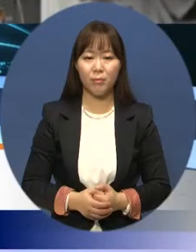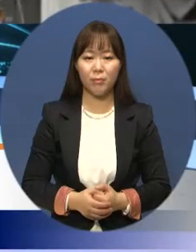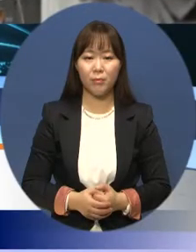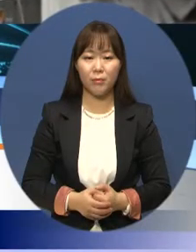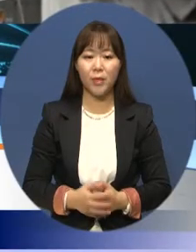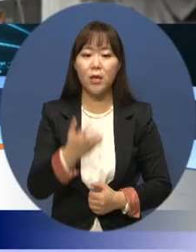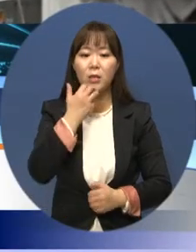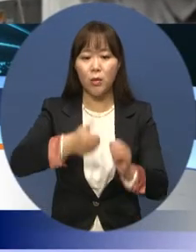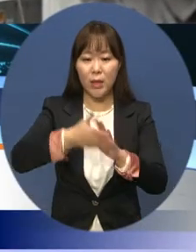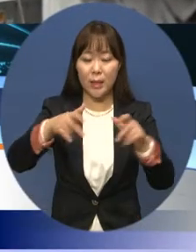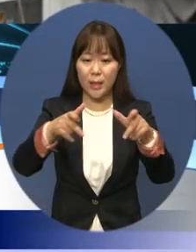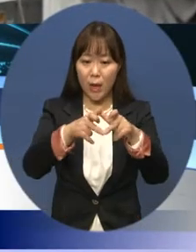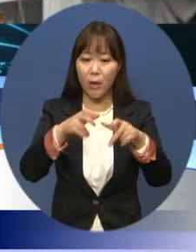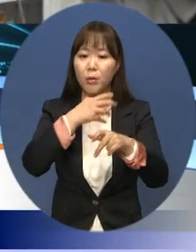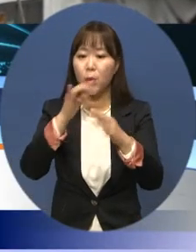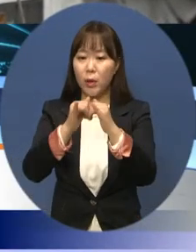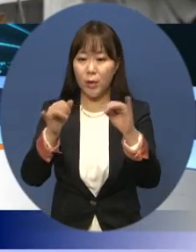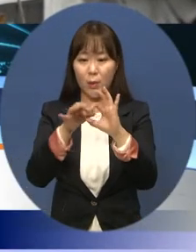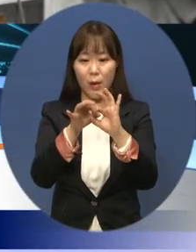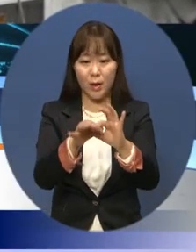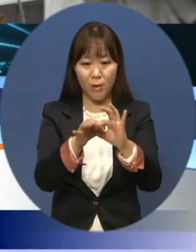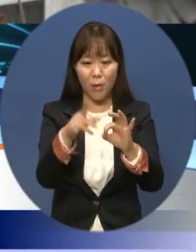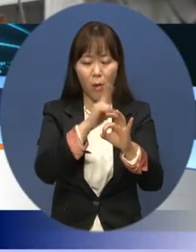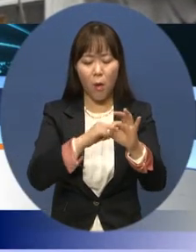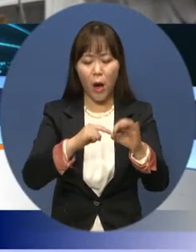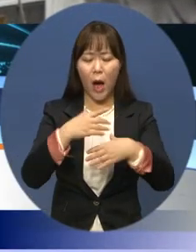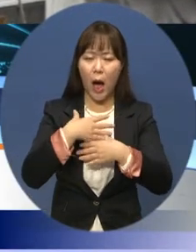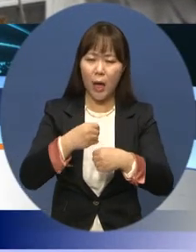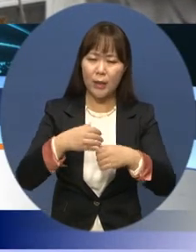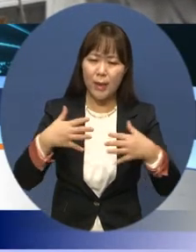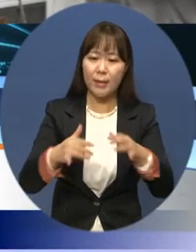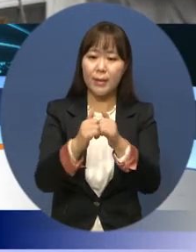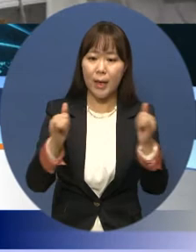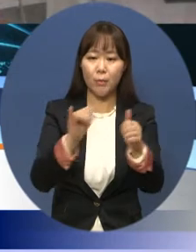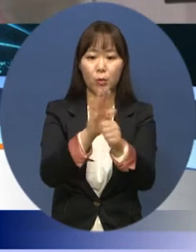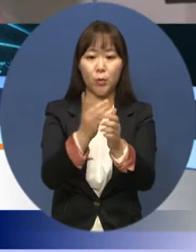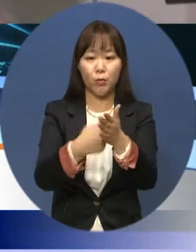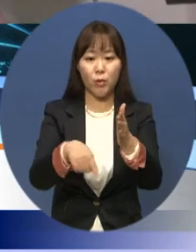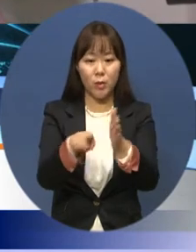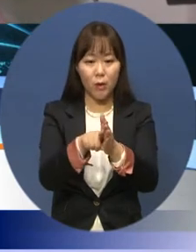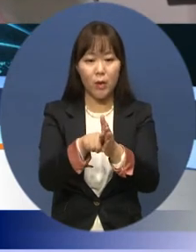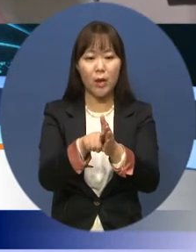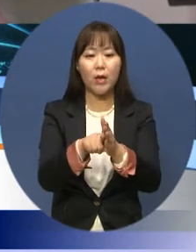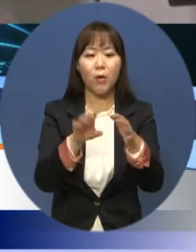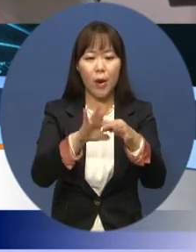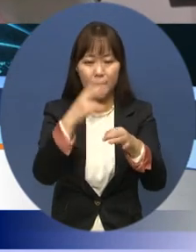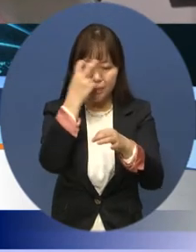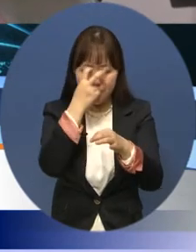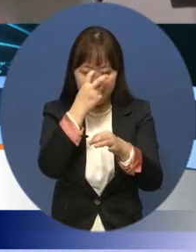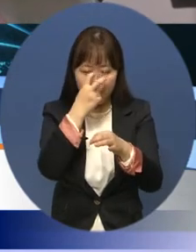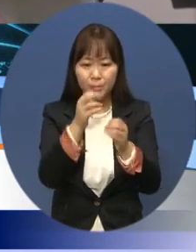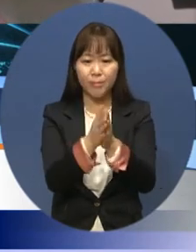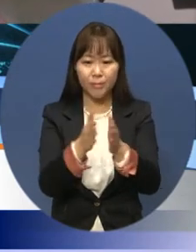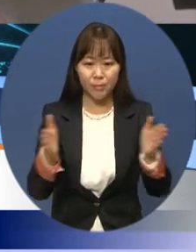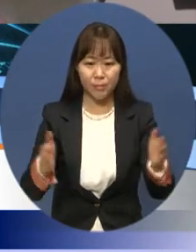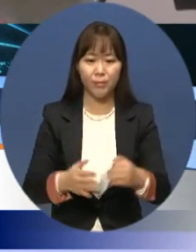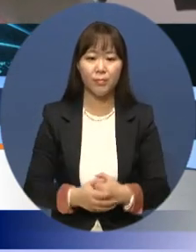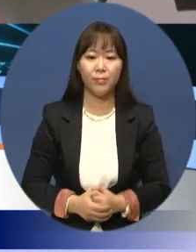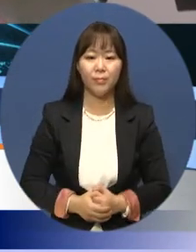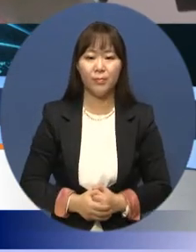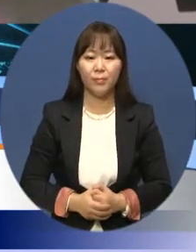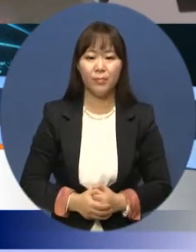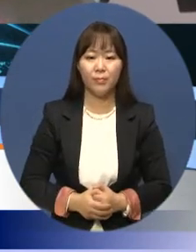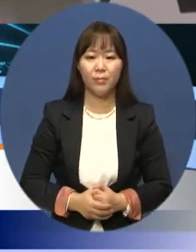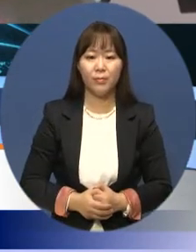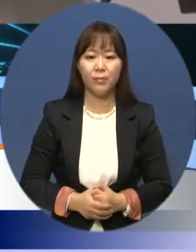서울시가 장애인과 노인과 같은 안전에 취약한 닭으로 돕기 위해 안전시설 정비 에 나섭니다 자세한 소식 화면으로